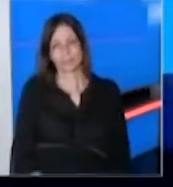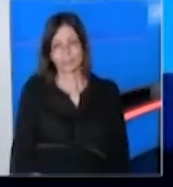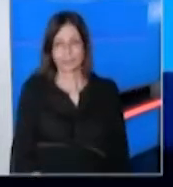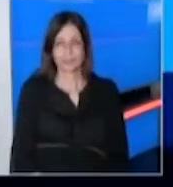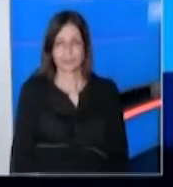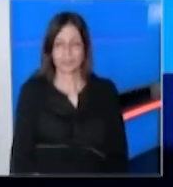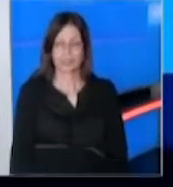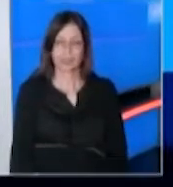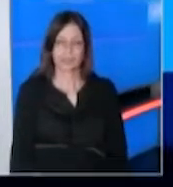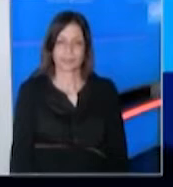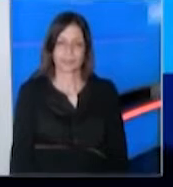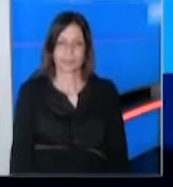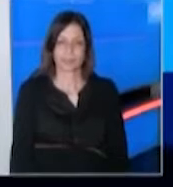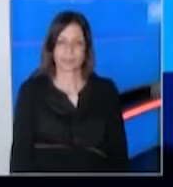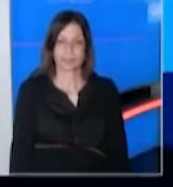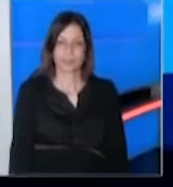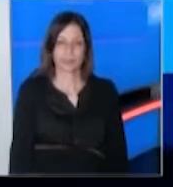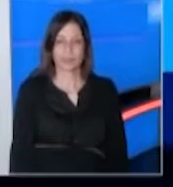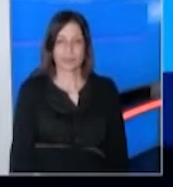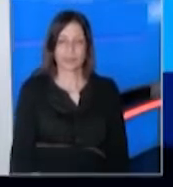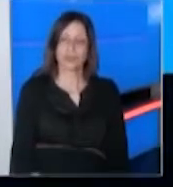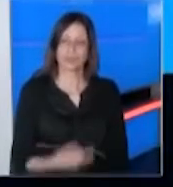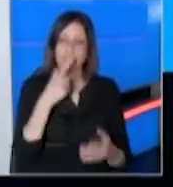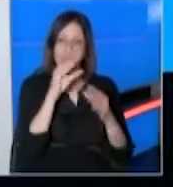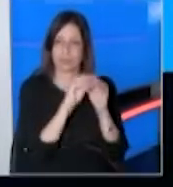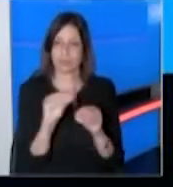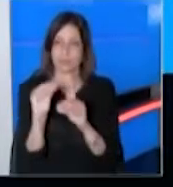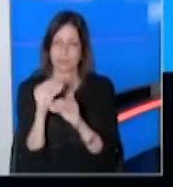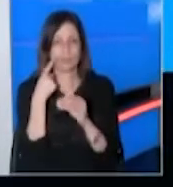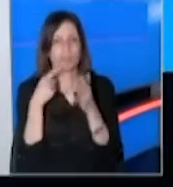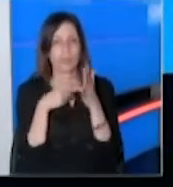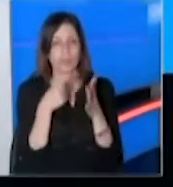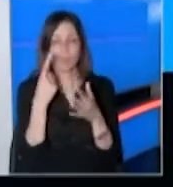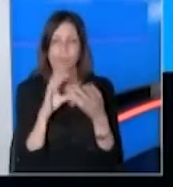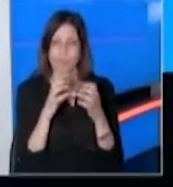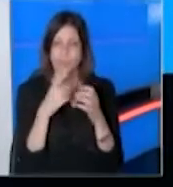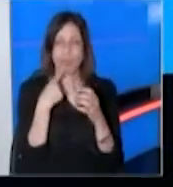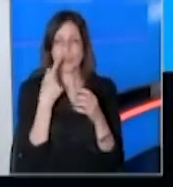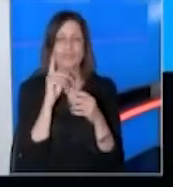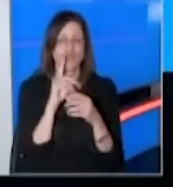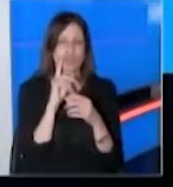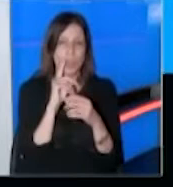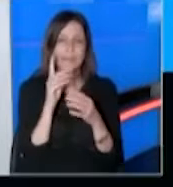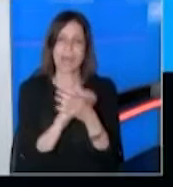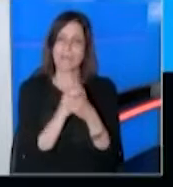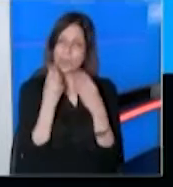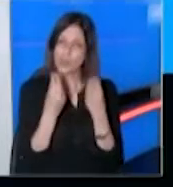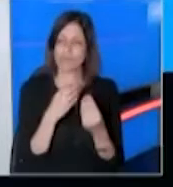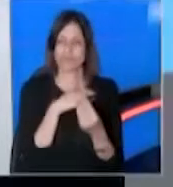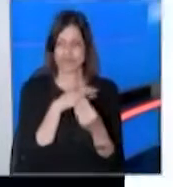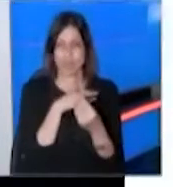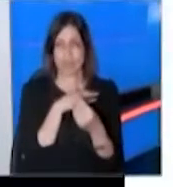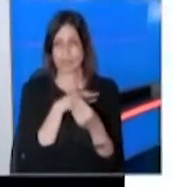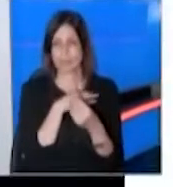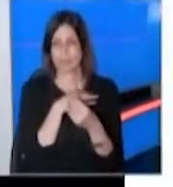אוקיי. אפשר לעבור. עכשיו, אני רוצה רגע, תעברו רגע, בבקשה. הנה, דוגמה, ופה, זה אחד הקיבוצים, ופה. אני לא אגיד, לא אנקוב בשם שלו, זה חברים טובים שלי.